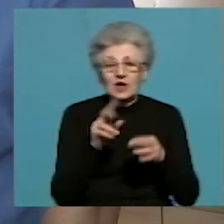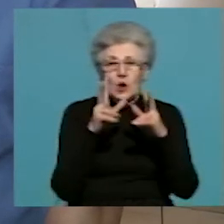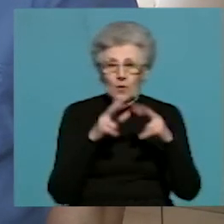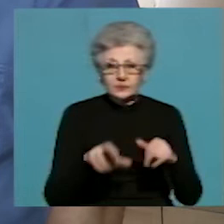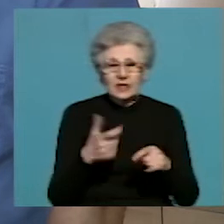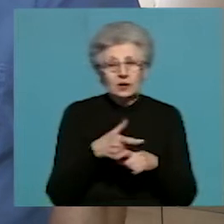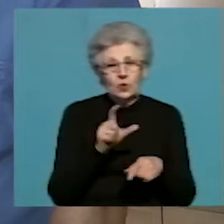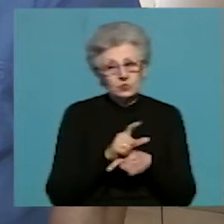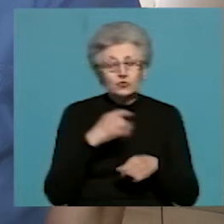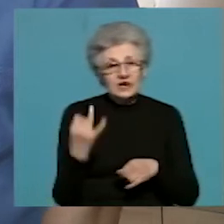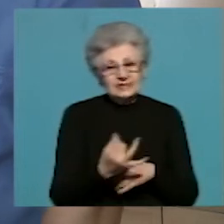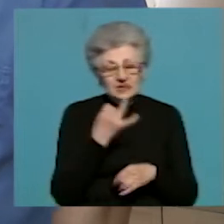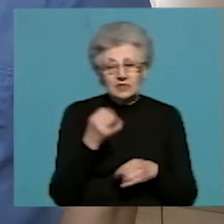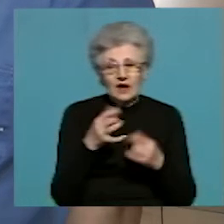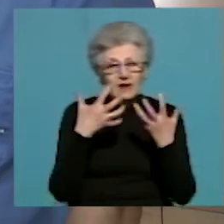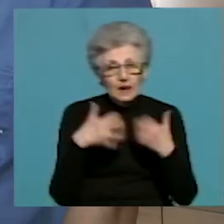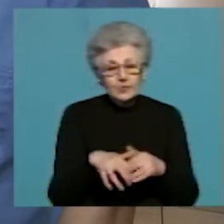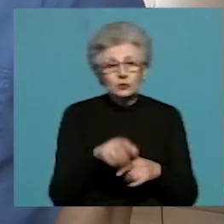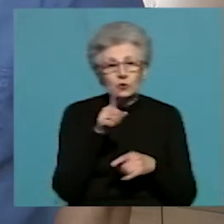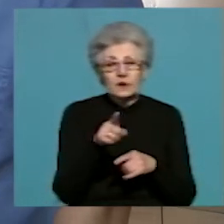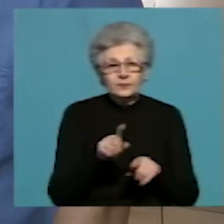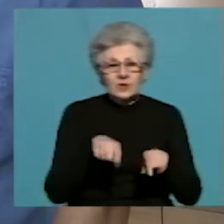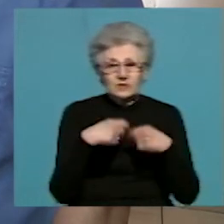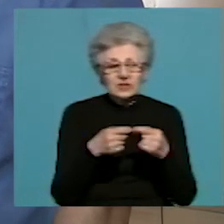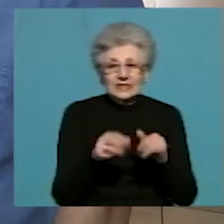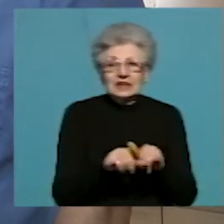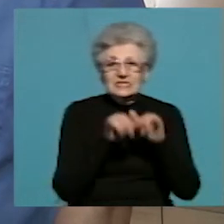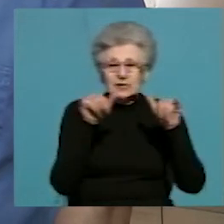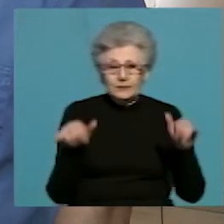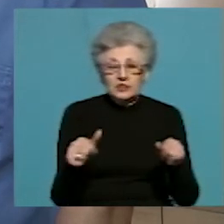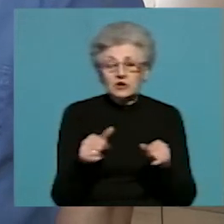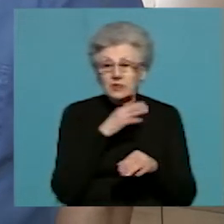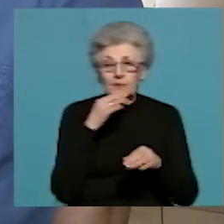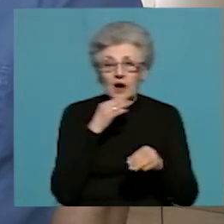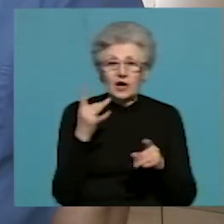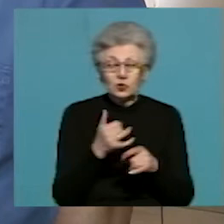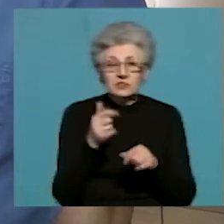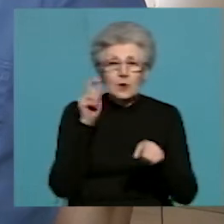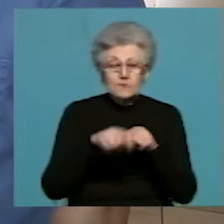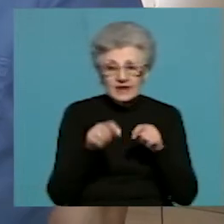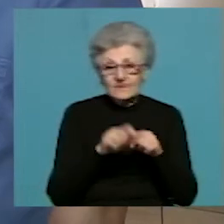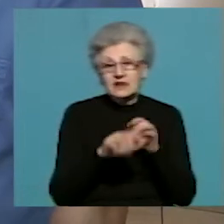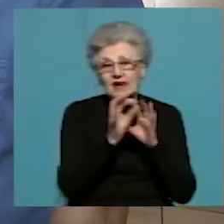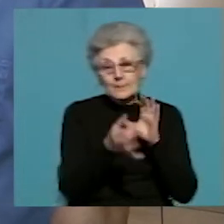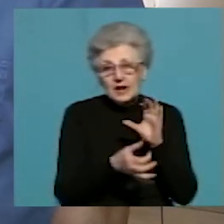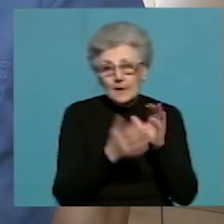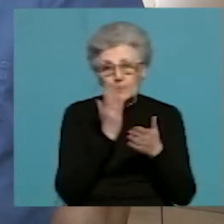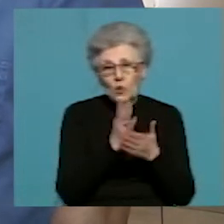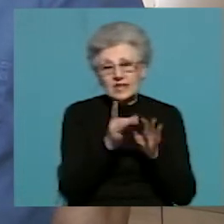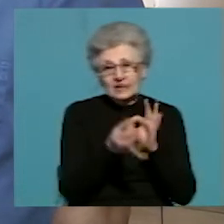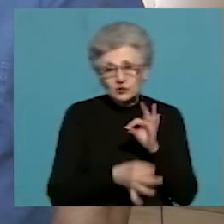цікава апаратура, дає збільшення в дуже велику кількість разів і виводиться цифра на екран. Обстеження